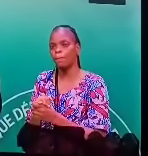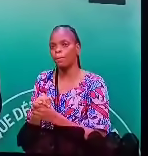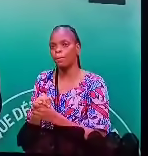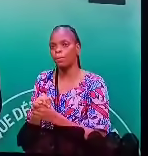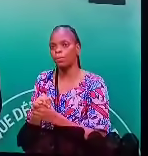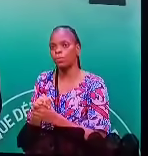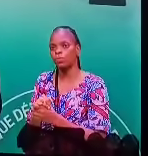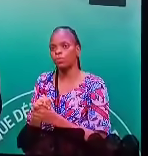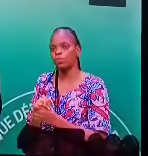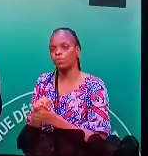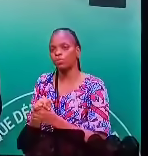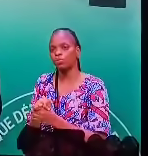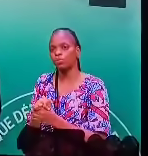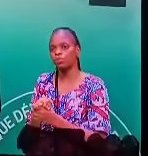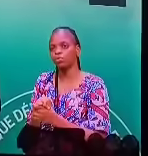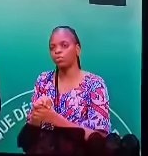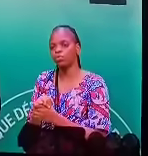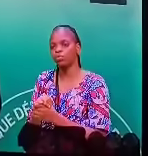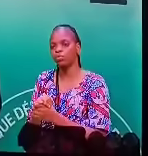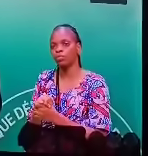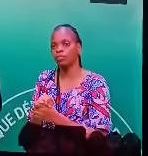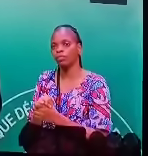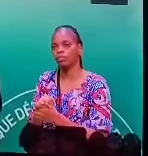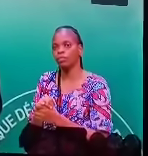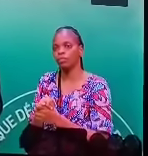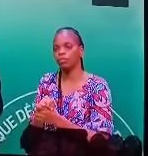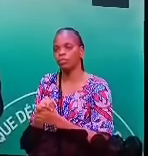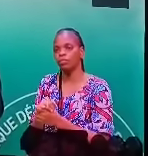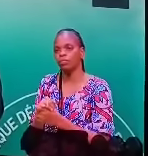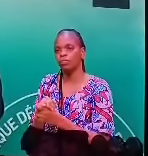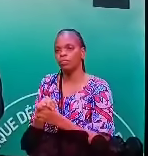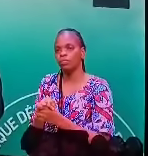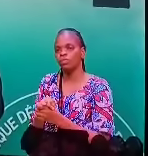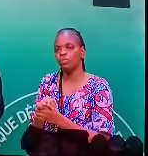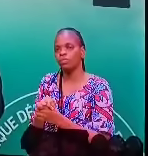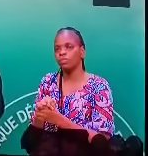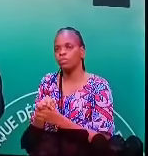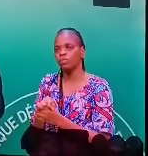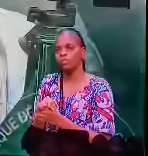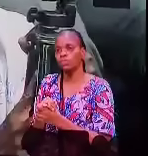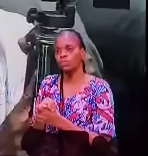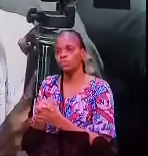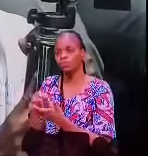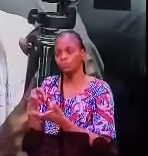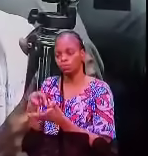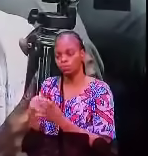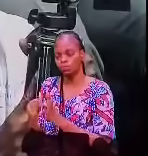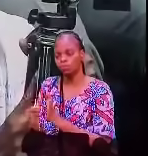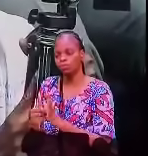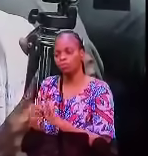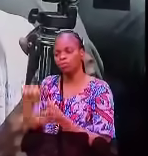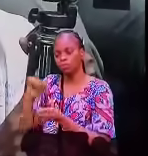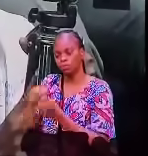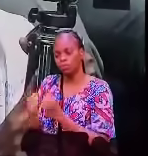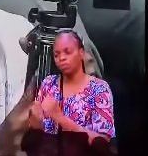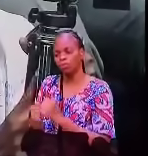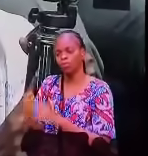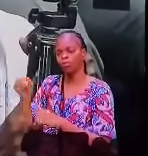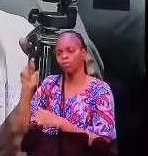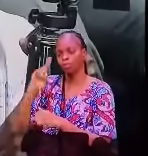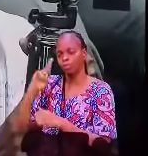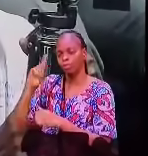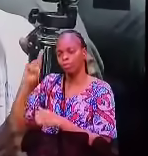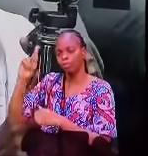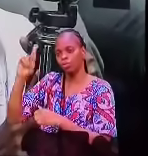de la façade que montre le Rwanda à travers son président, mais nous savons tous que les records en droits humains étaient un